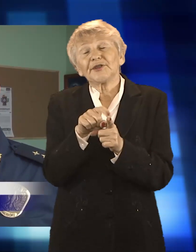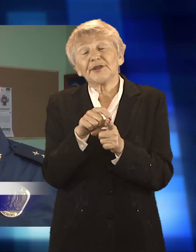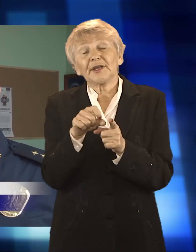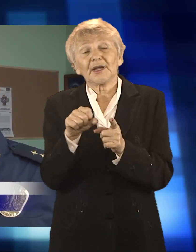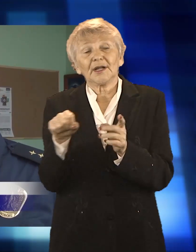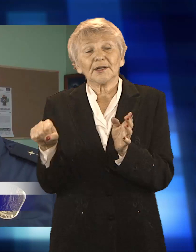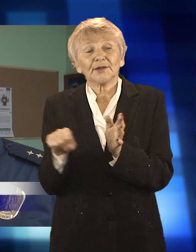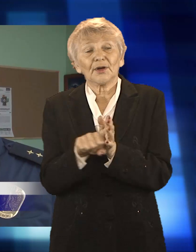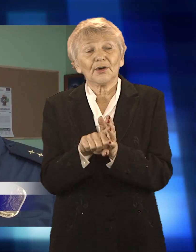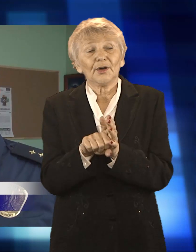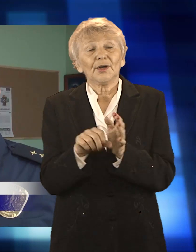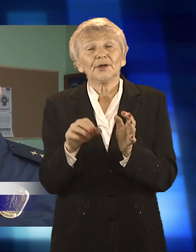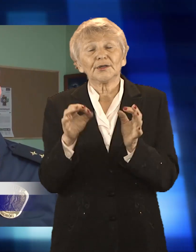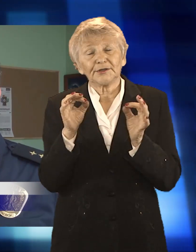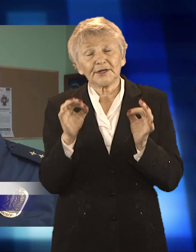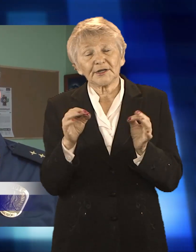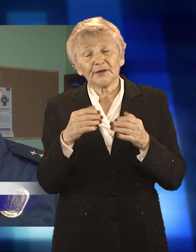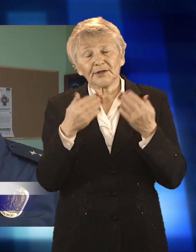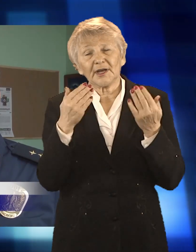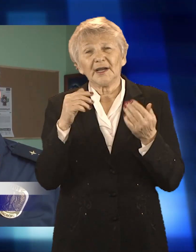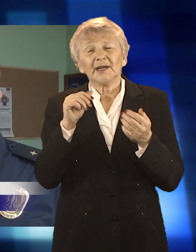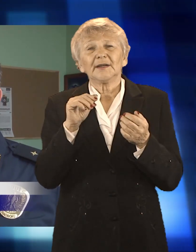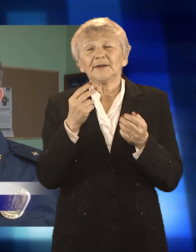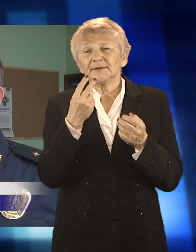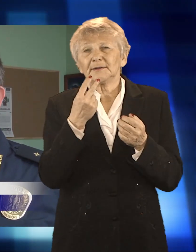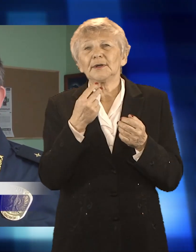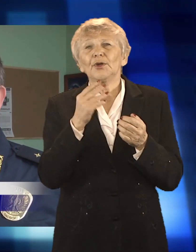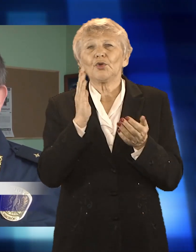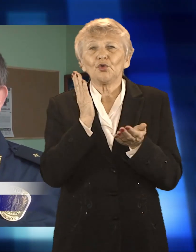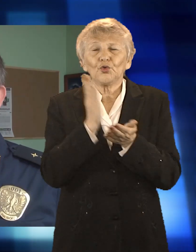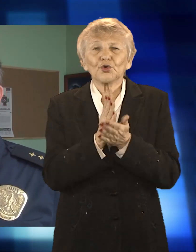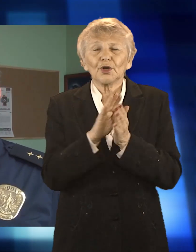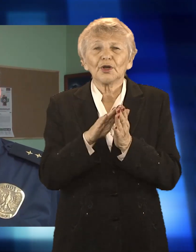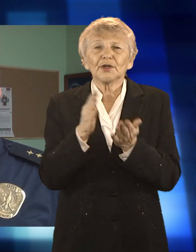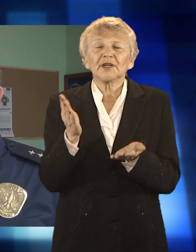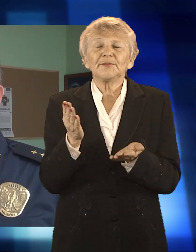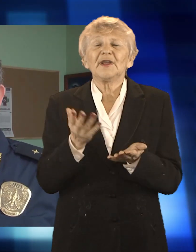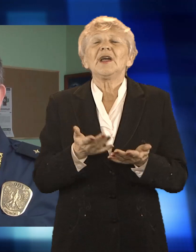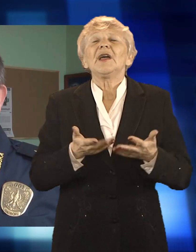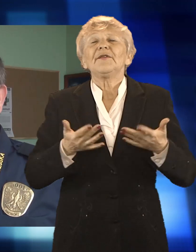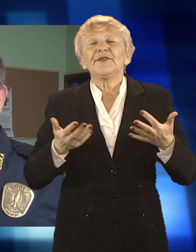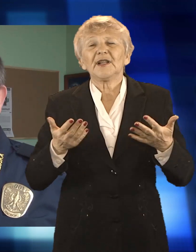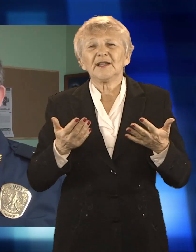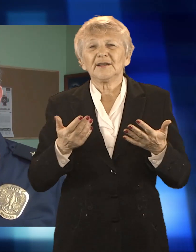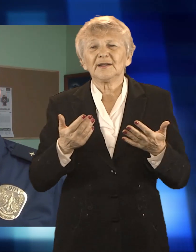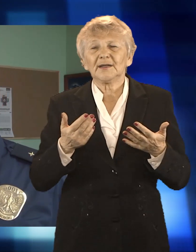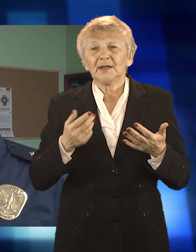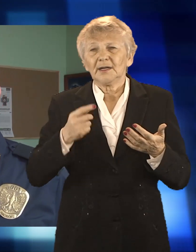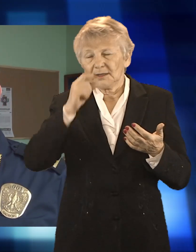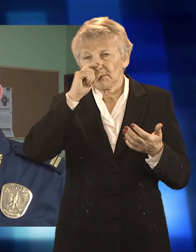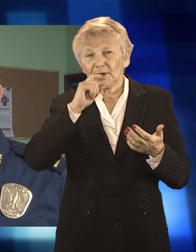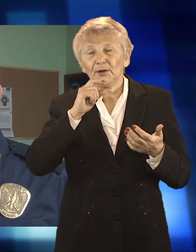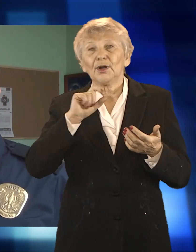na dzień dzisiejszy ujawniliśmy wiele nieprawidłowości, jeżeli chodzi o spalanie odpadów, a spalane były różne rzeczy,